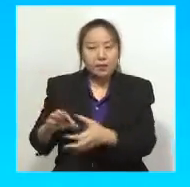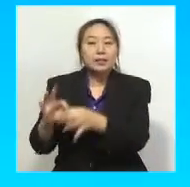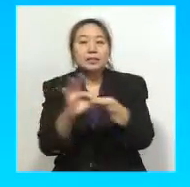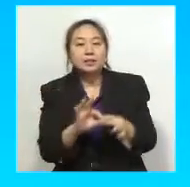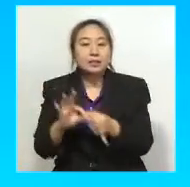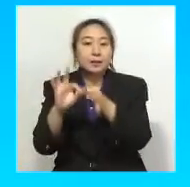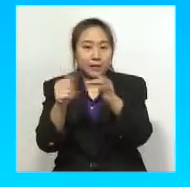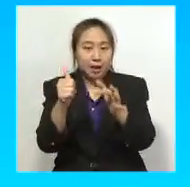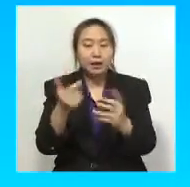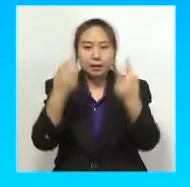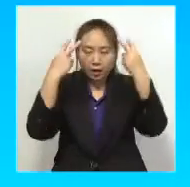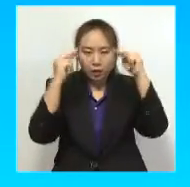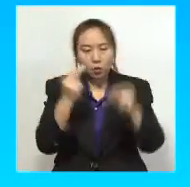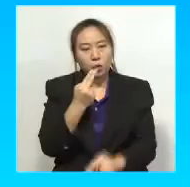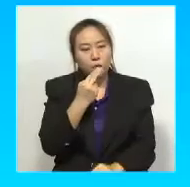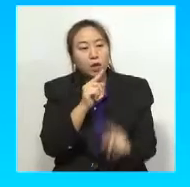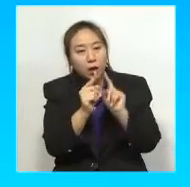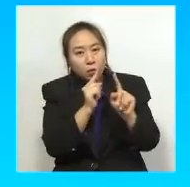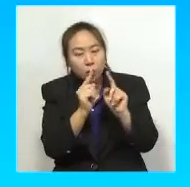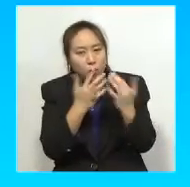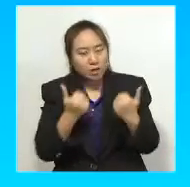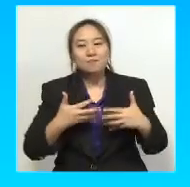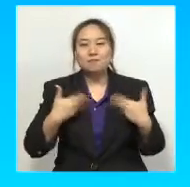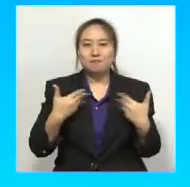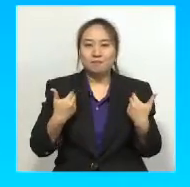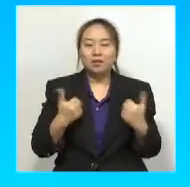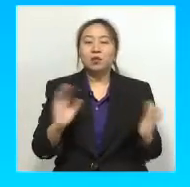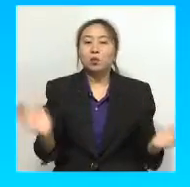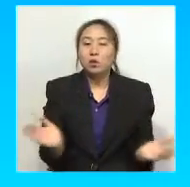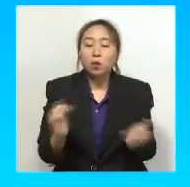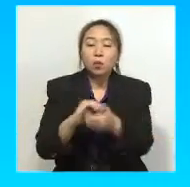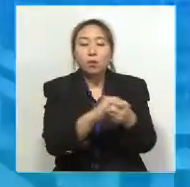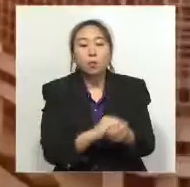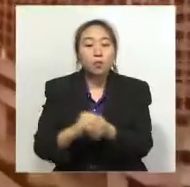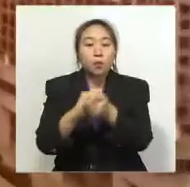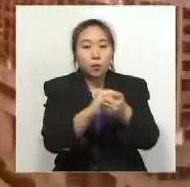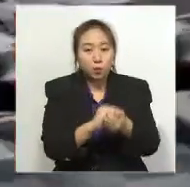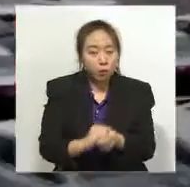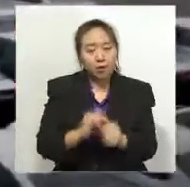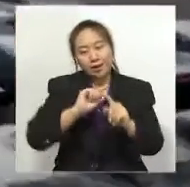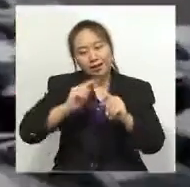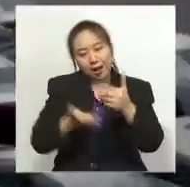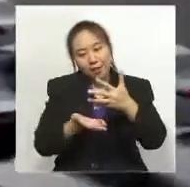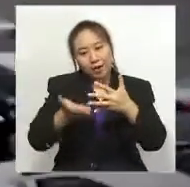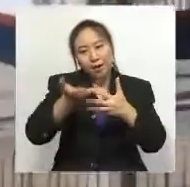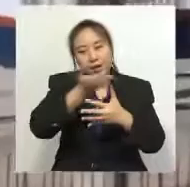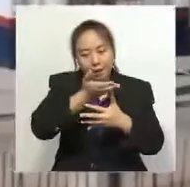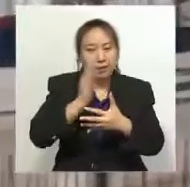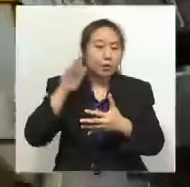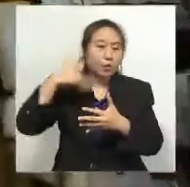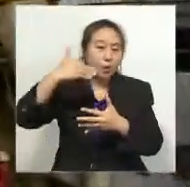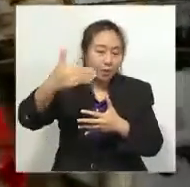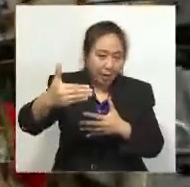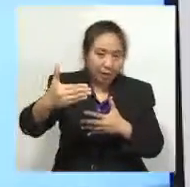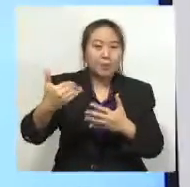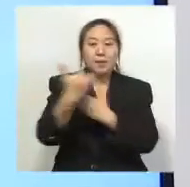ยนายกรัฐมนตรีพอใจกับผลสำเร็จการเยือนในครั้งนี้ที่จะเสริมสร้างความร่วมมือระหว่างกันในทุกระดับและขยายไปสู่ระดับภูมิภ